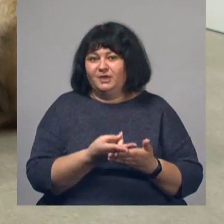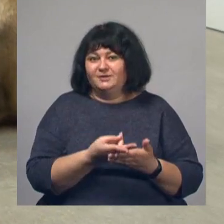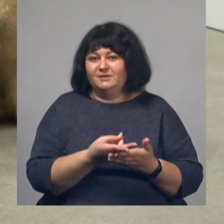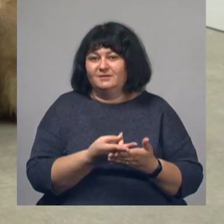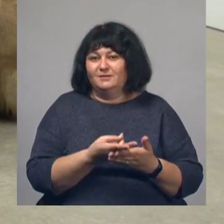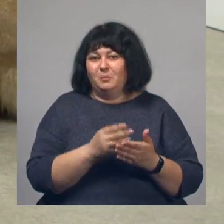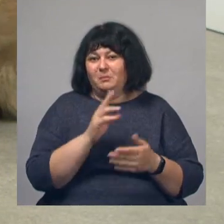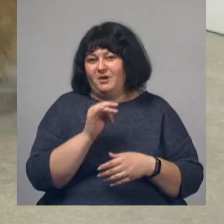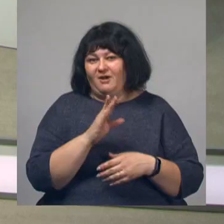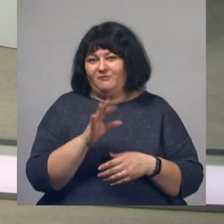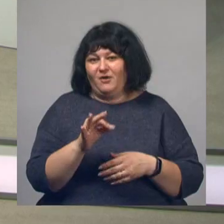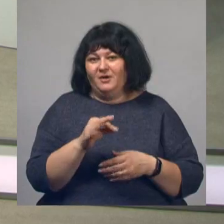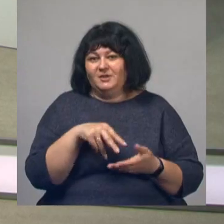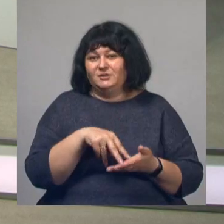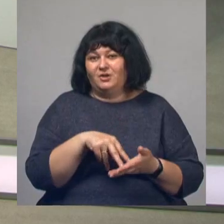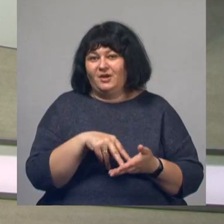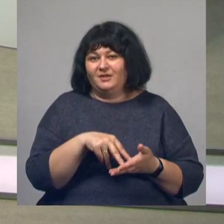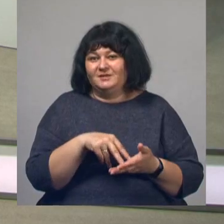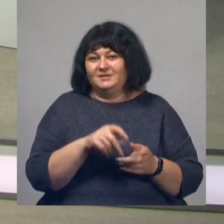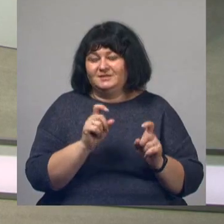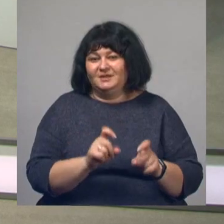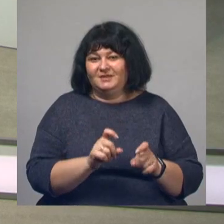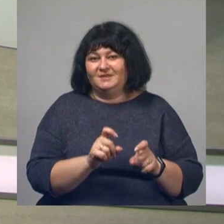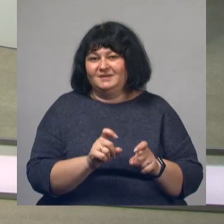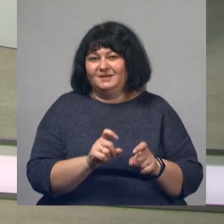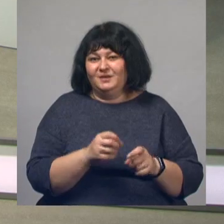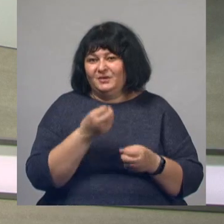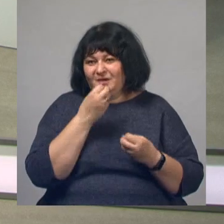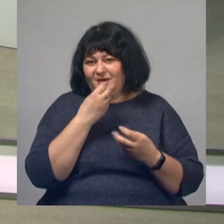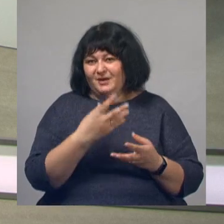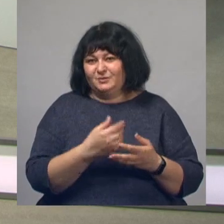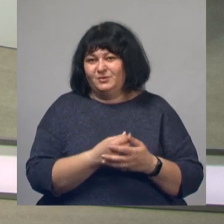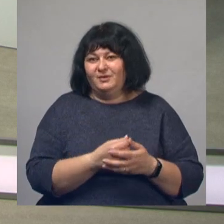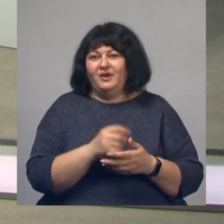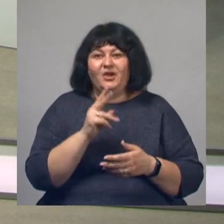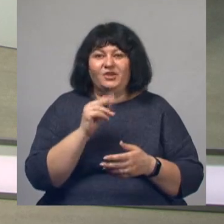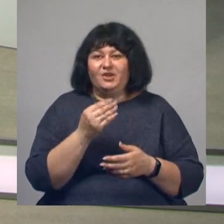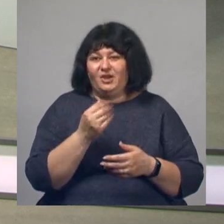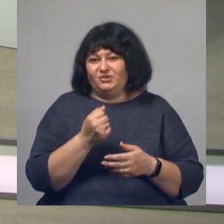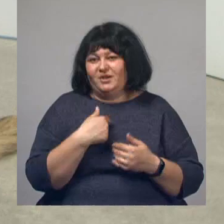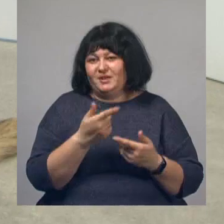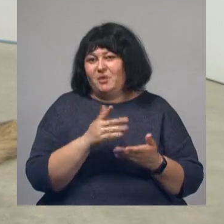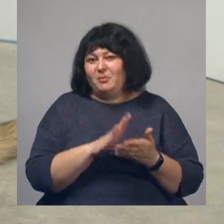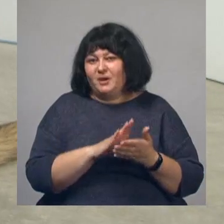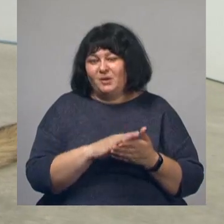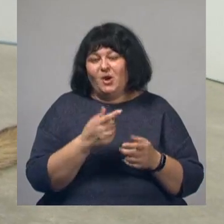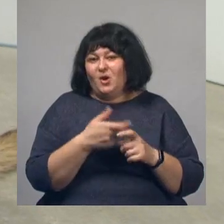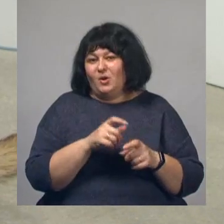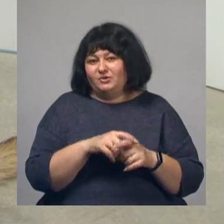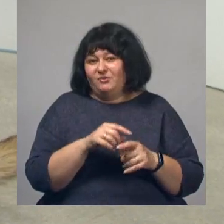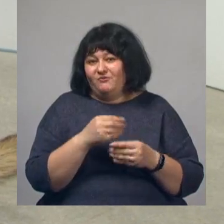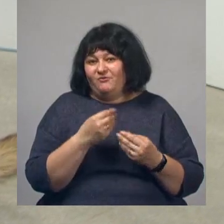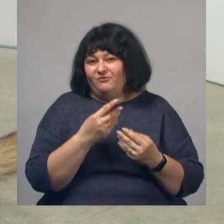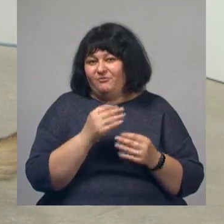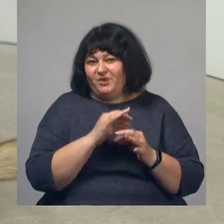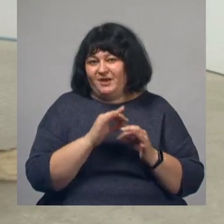Лежать! Ай, браво! Стоять! Сидеть! Хорошо! Кеша, я просто аплодирую, Александр, великолепно, это прекрасно.